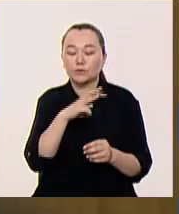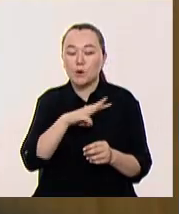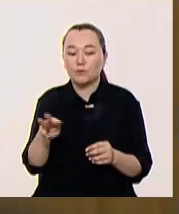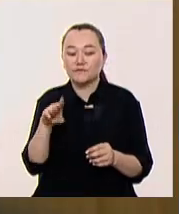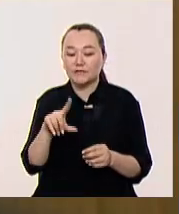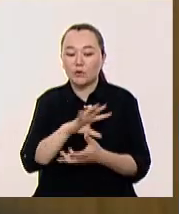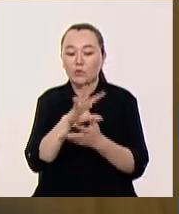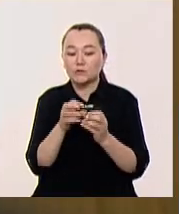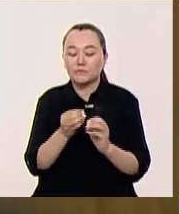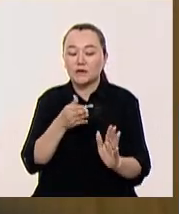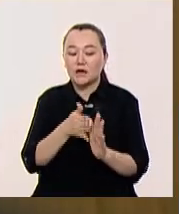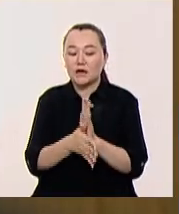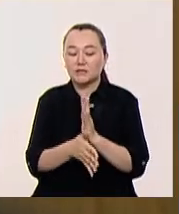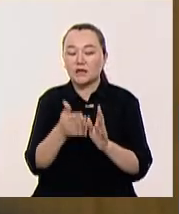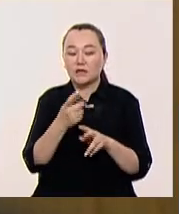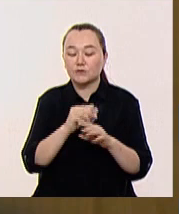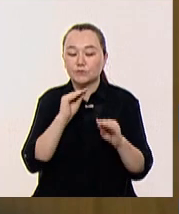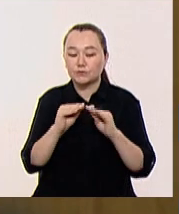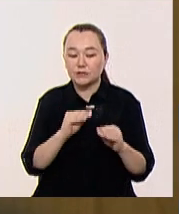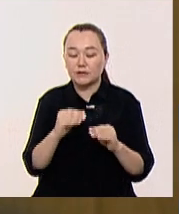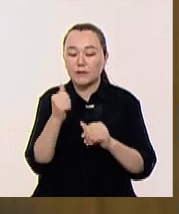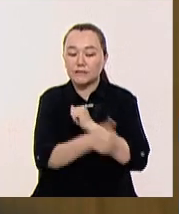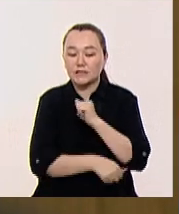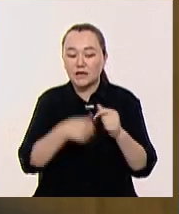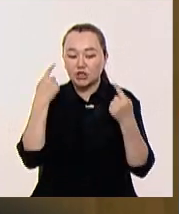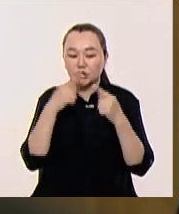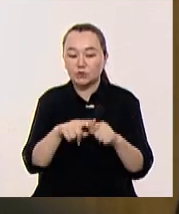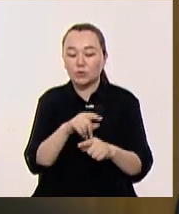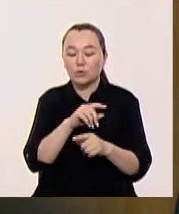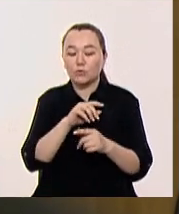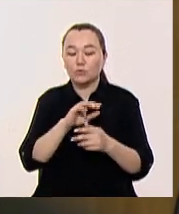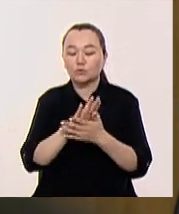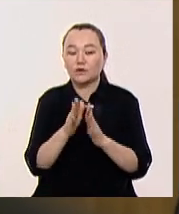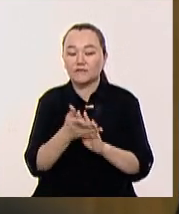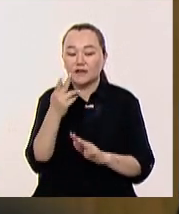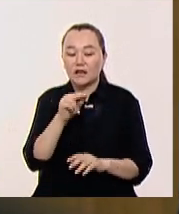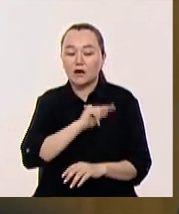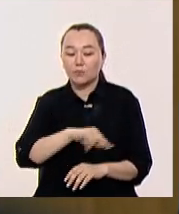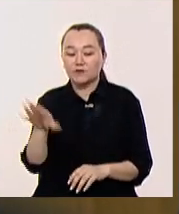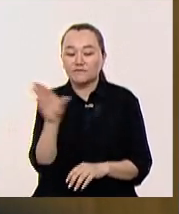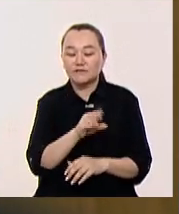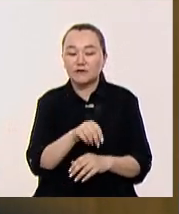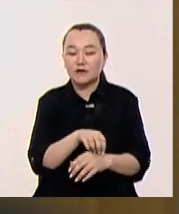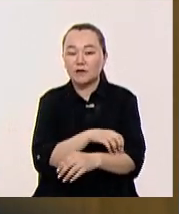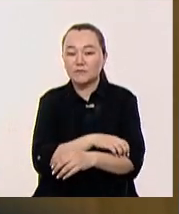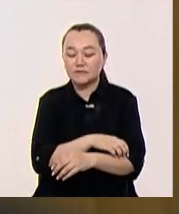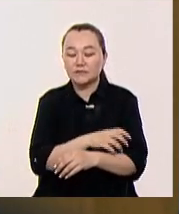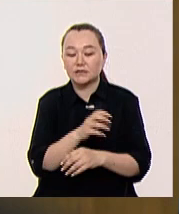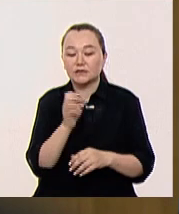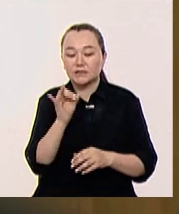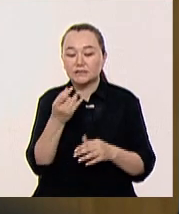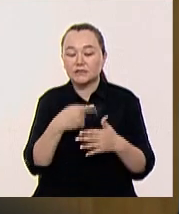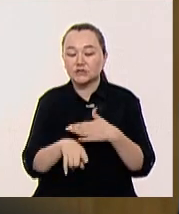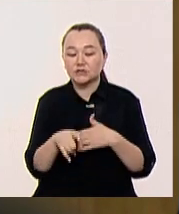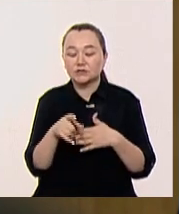тенге. В первую очередь это создание материально-технических условий для работы всех комиссий. Значит,